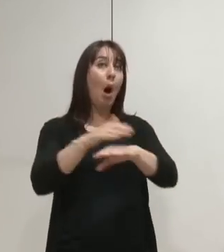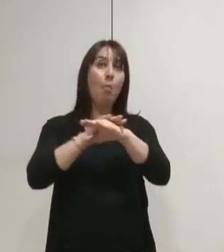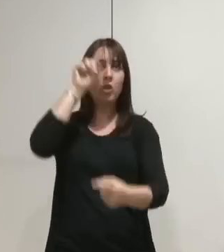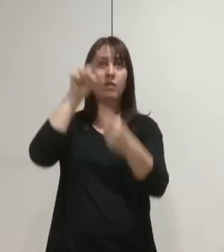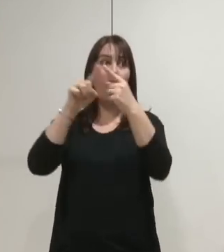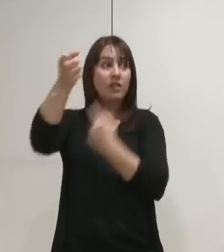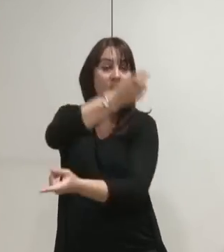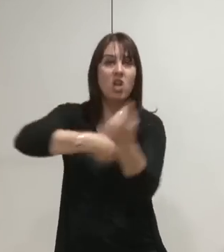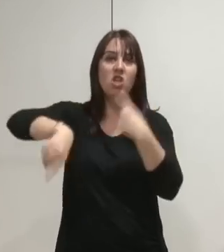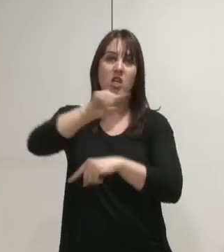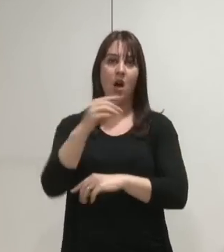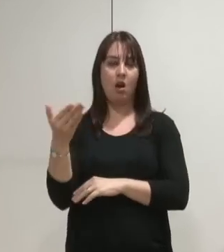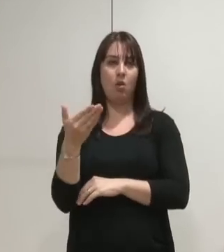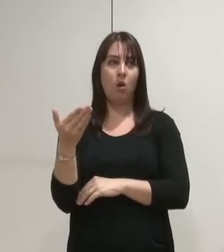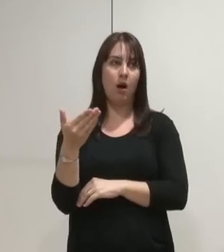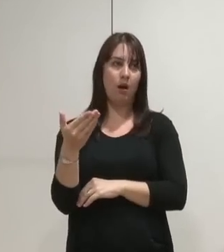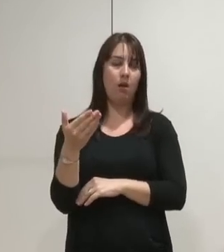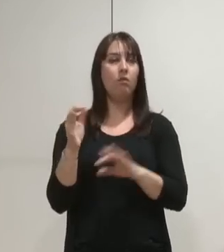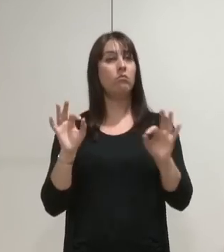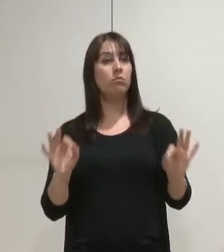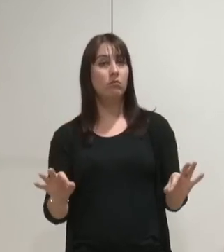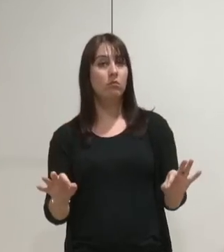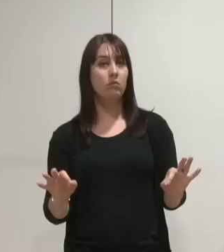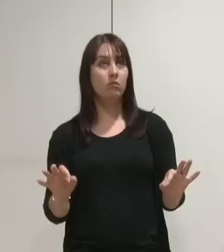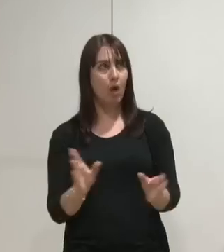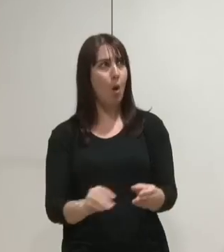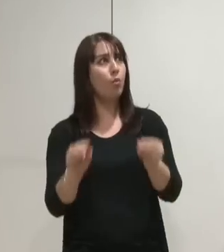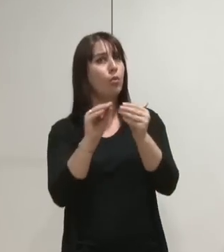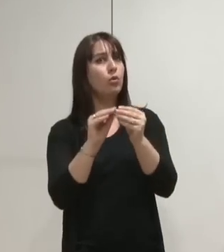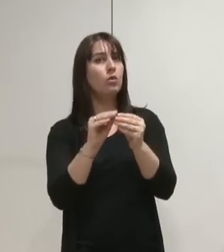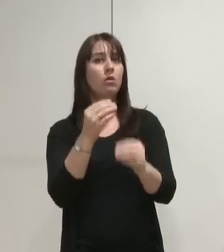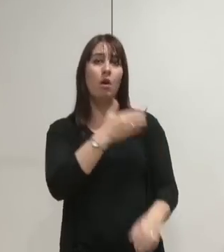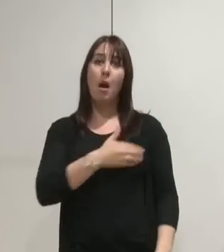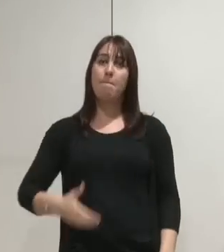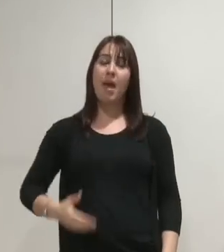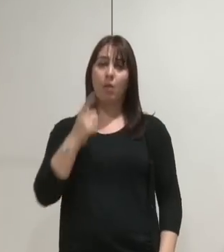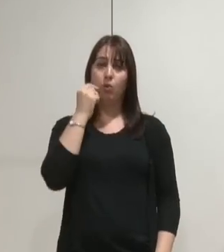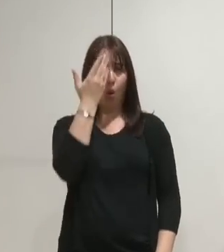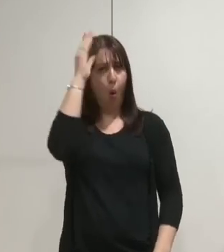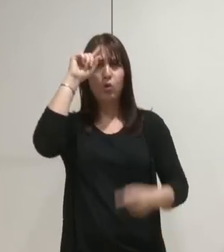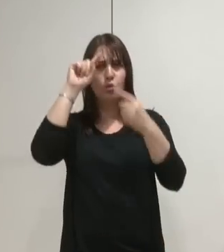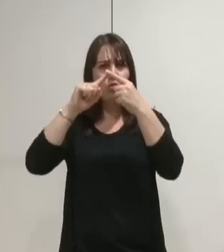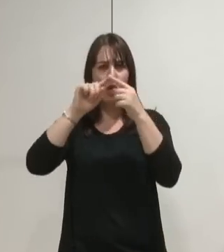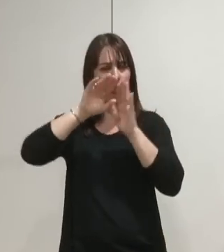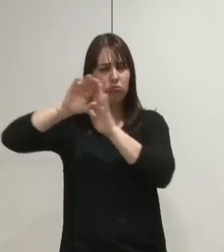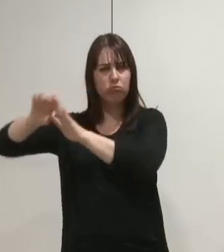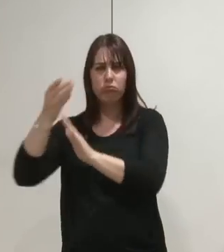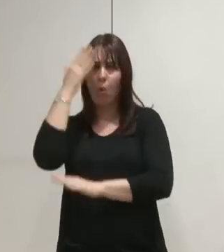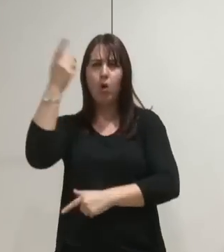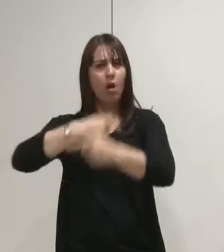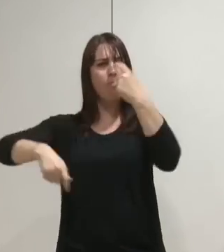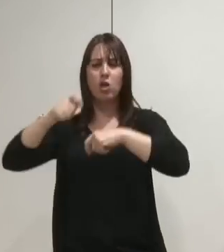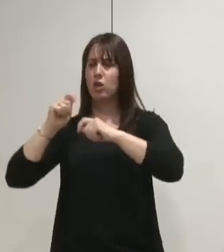général qui est et d'ailleurs le maire sur d'autres sujets sur des sur des attributions de